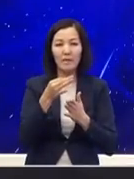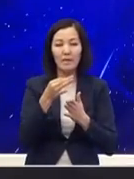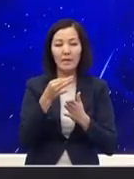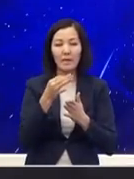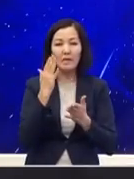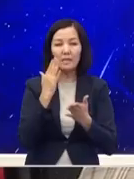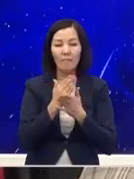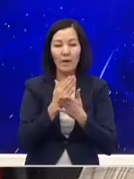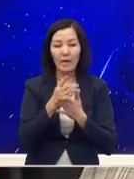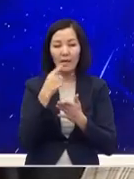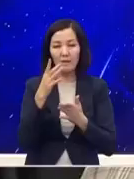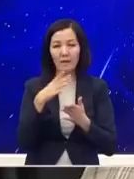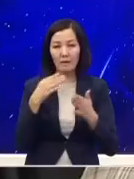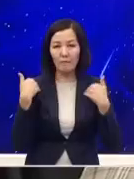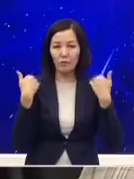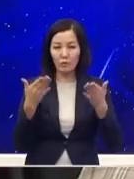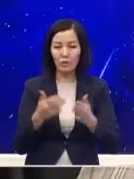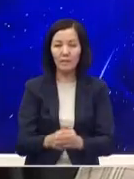екендіктерін тілге тиек етті.